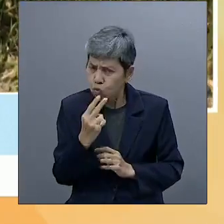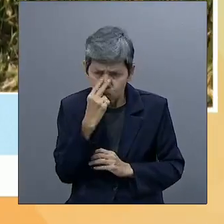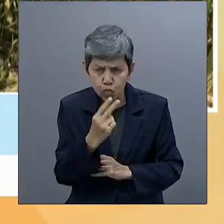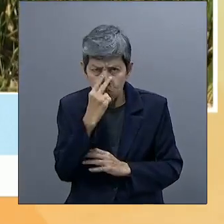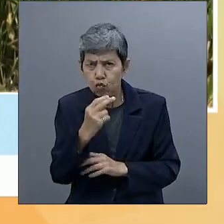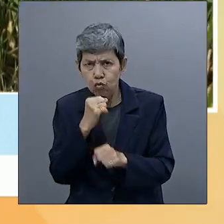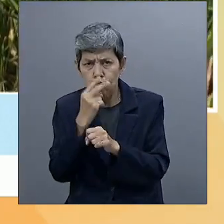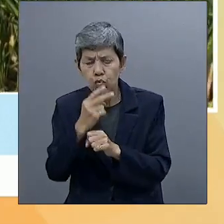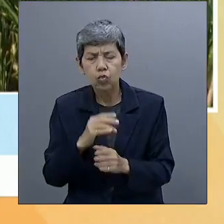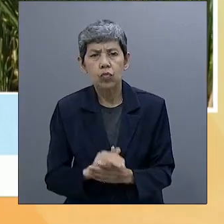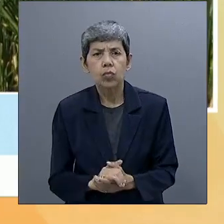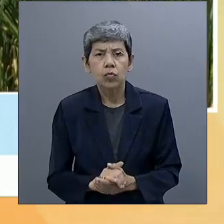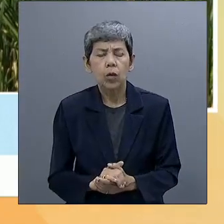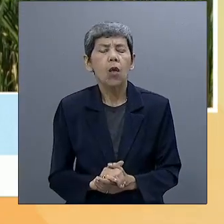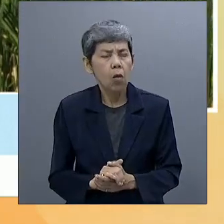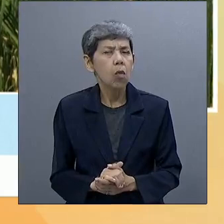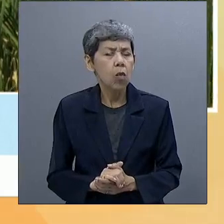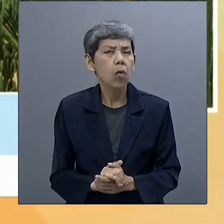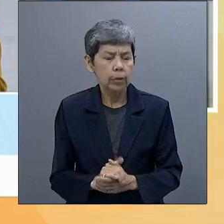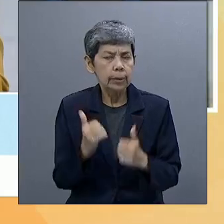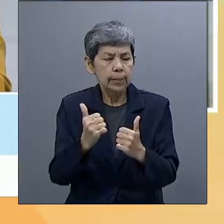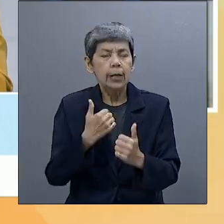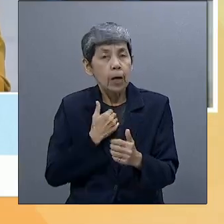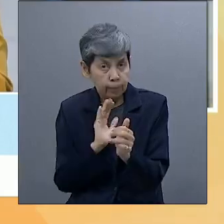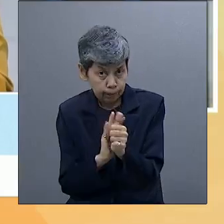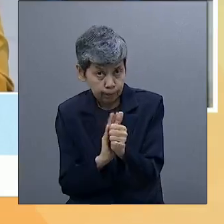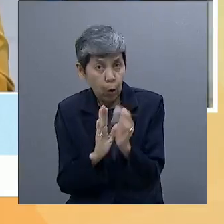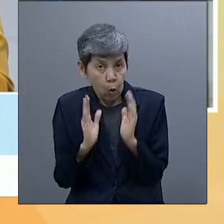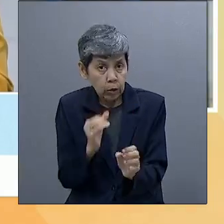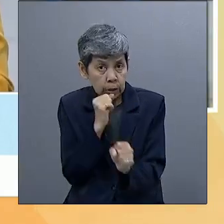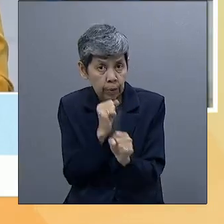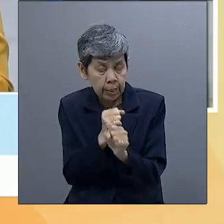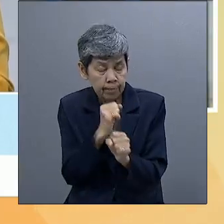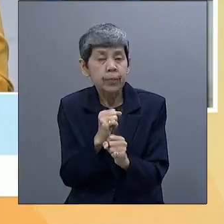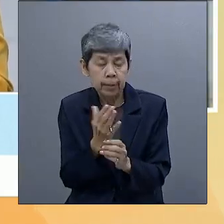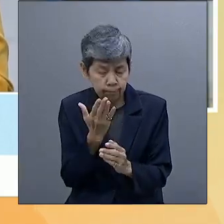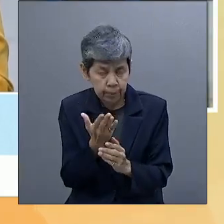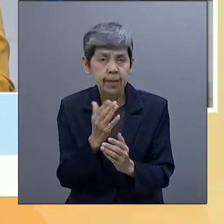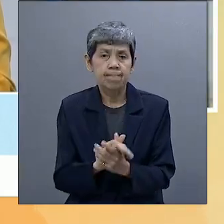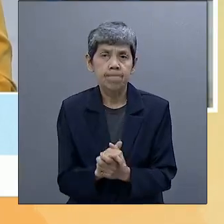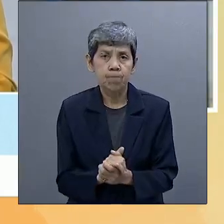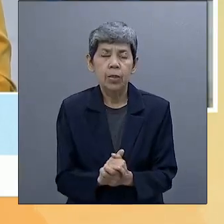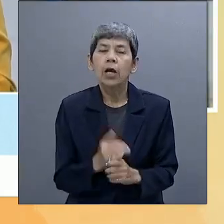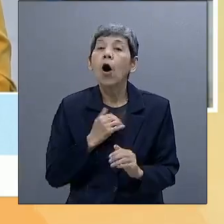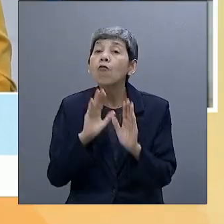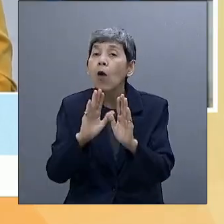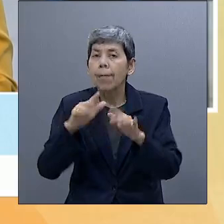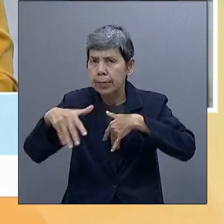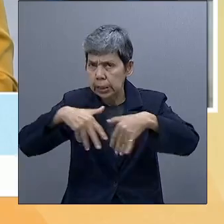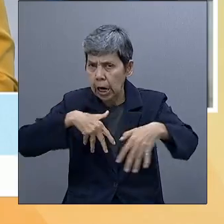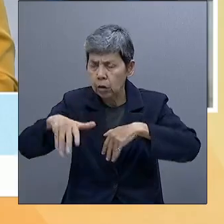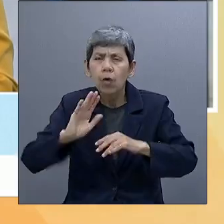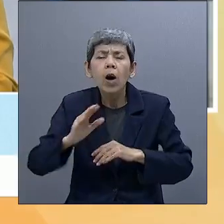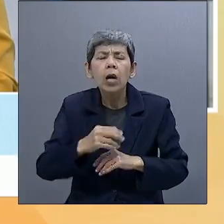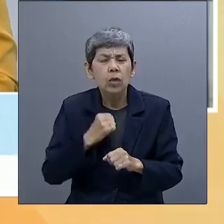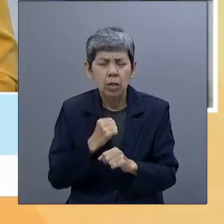อยู่ครับ เดี๋ยวยังไงก็เป็นกำลังใจให้กับเจ้าหน้าที่แล้วก็ท่านอนันต์ในพื้นที่ด้วยนะคะแล้วก็ฝากประชาชนด้วยแล้วกัน